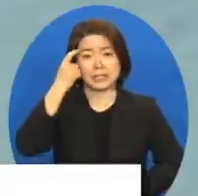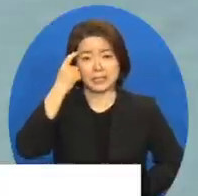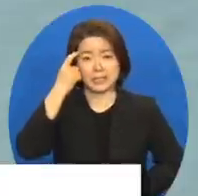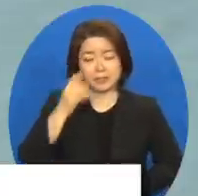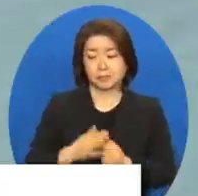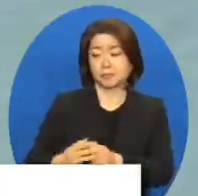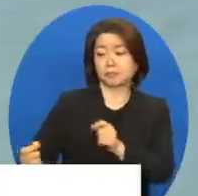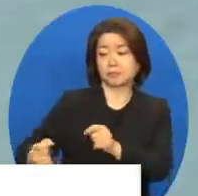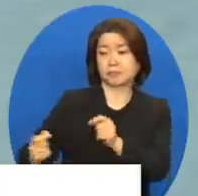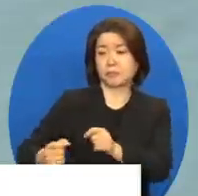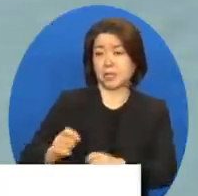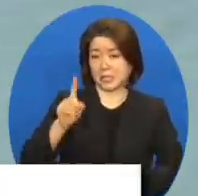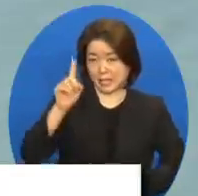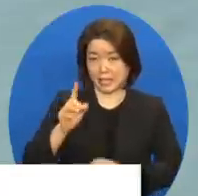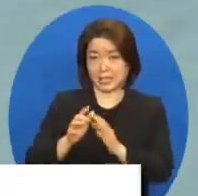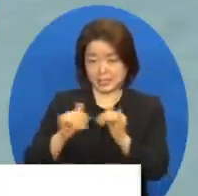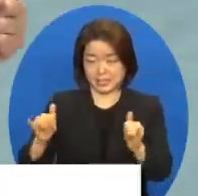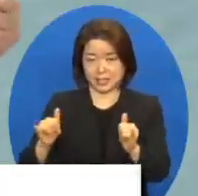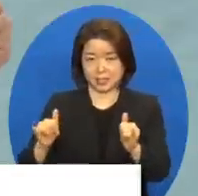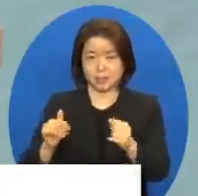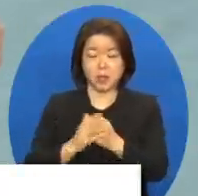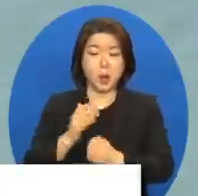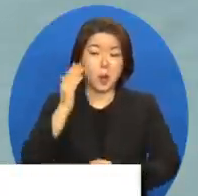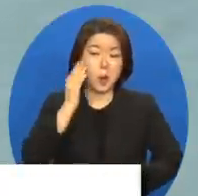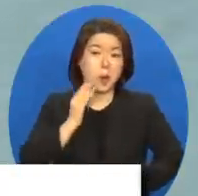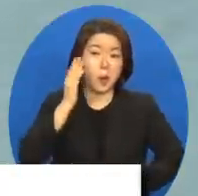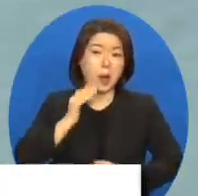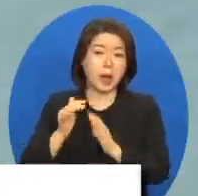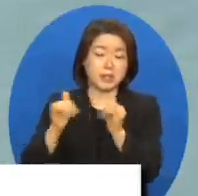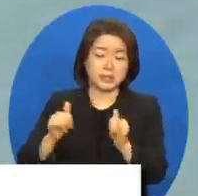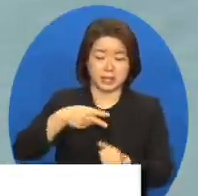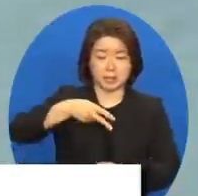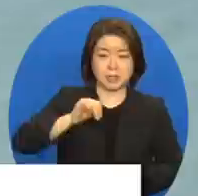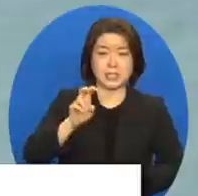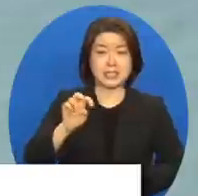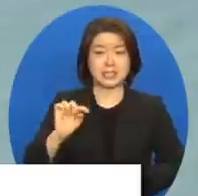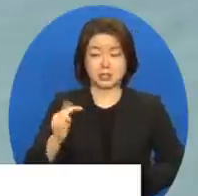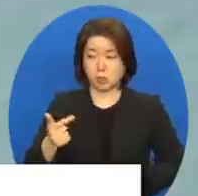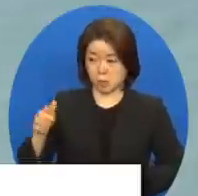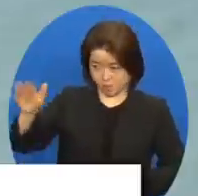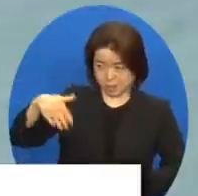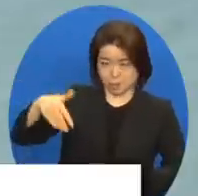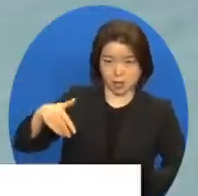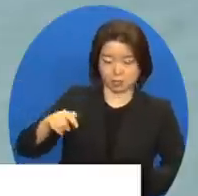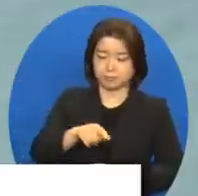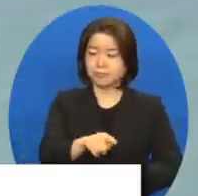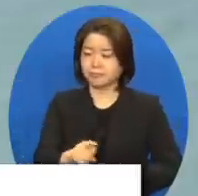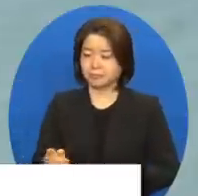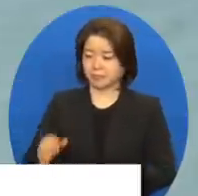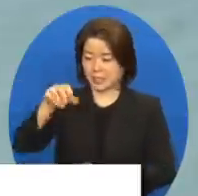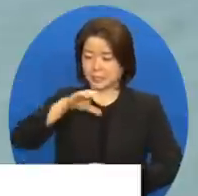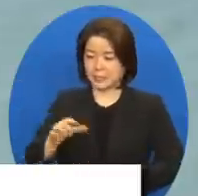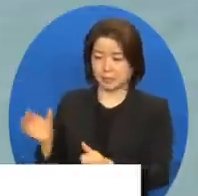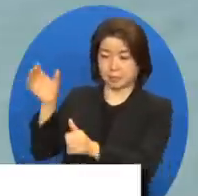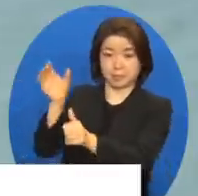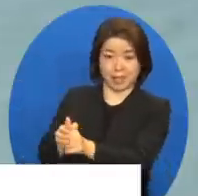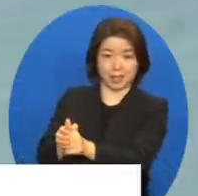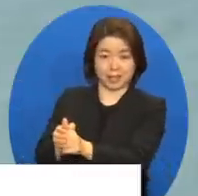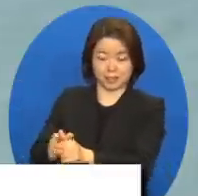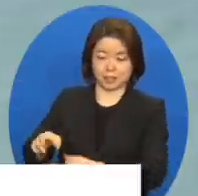옆에 있는 한 사람, 구레네 사람 시몬을 붙들어서 그 십자가를 지고 가게 한 일이